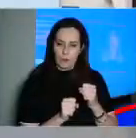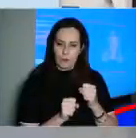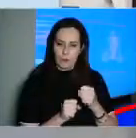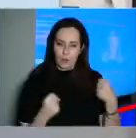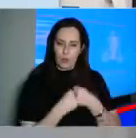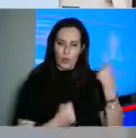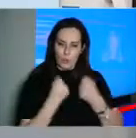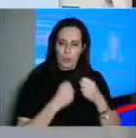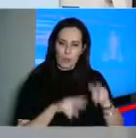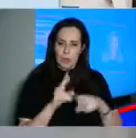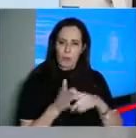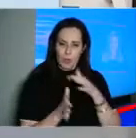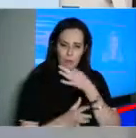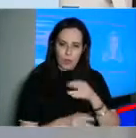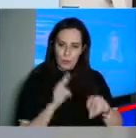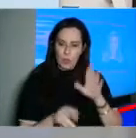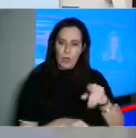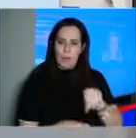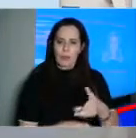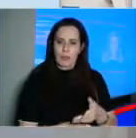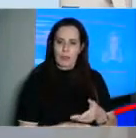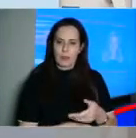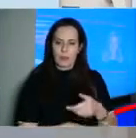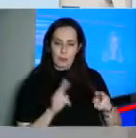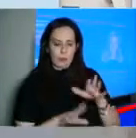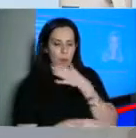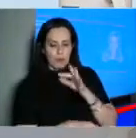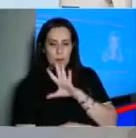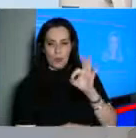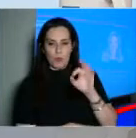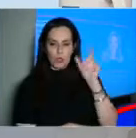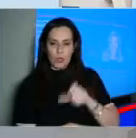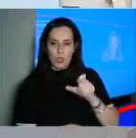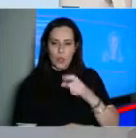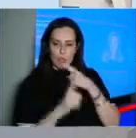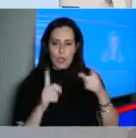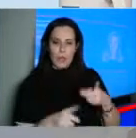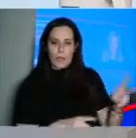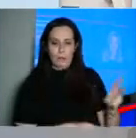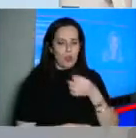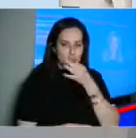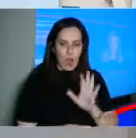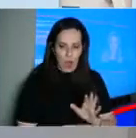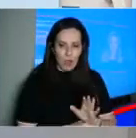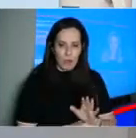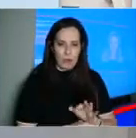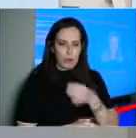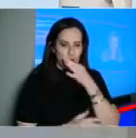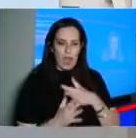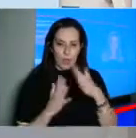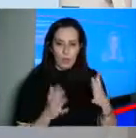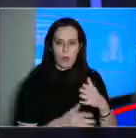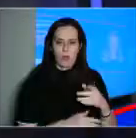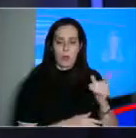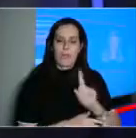בתאונות דרכים, כשמטפלים בזה מאוד יפה, שיטפלו גם בזה, אבל לא. מטפלים בזה מאוד יפה, 500 איש בשנה מתים. את יודעת מה השאלה הקריטית? השאלה הקריטית היא